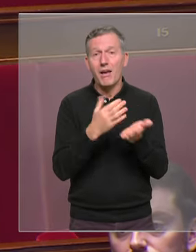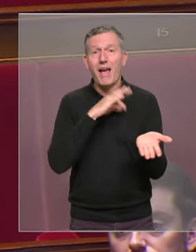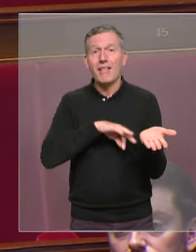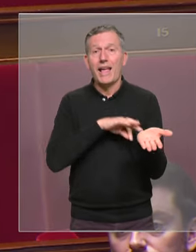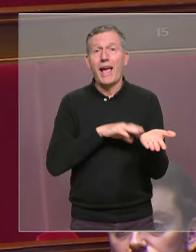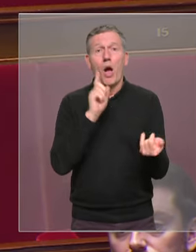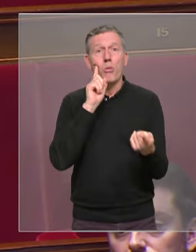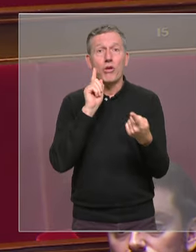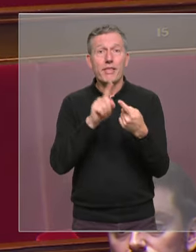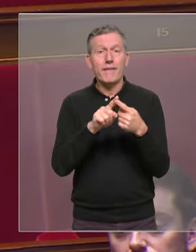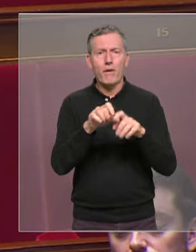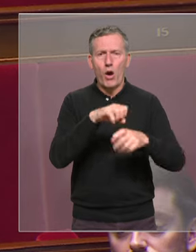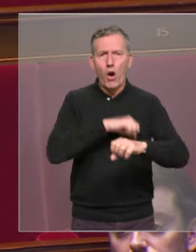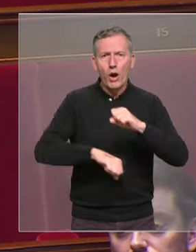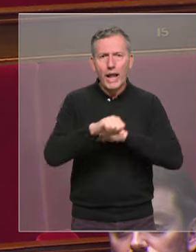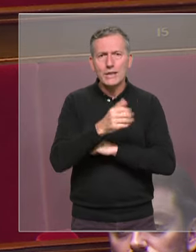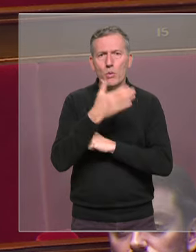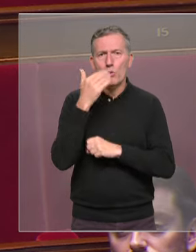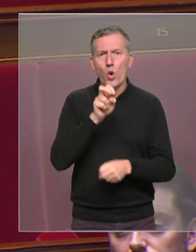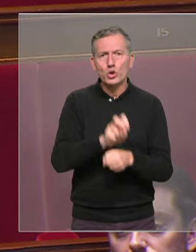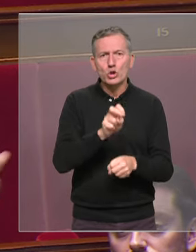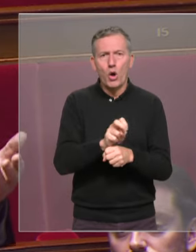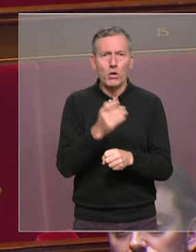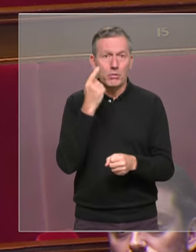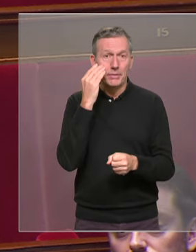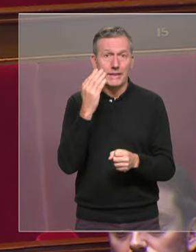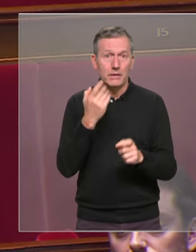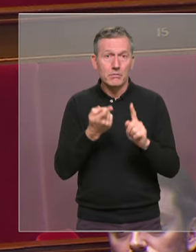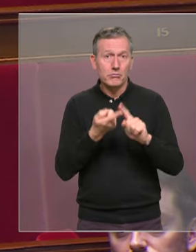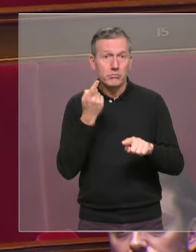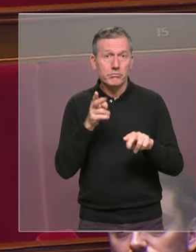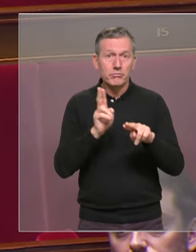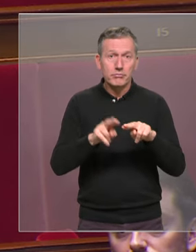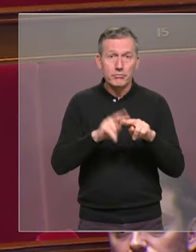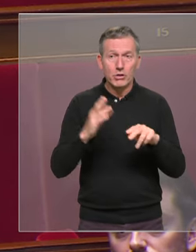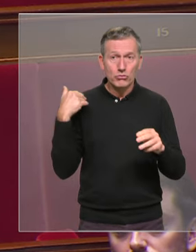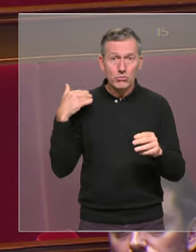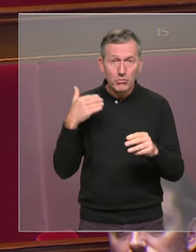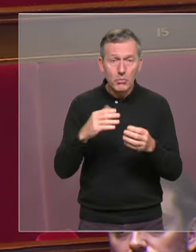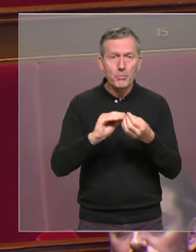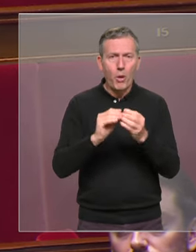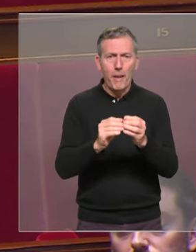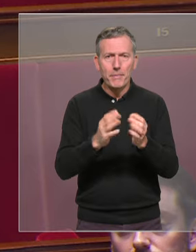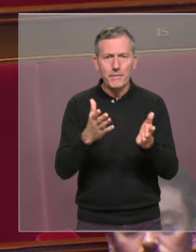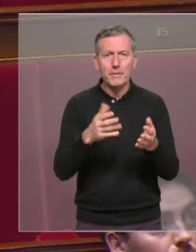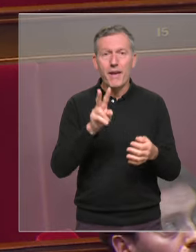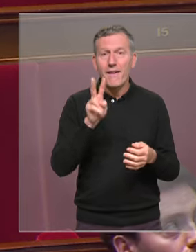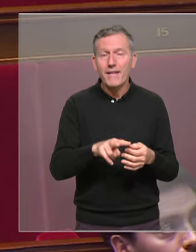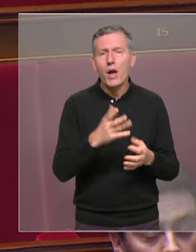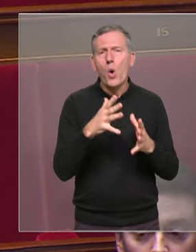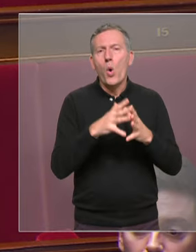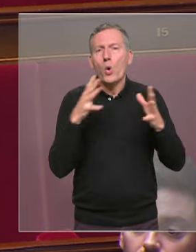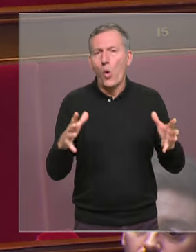mieux organiser la gestion des stocks si utiles pour assurer une maintenance qui a quand même posé quelques questions ces derniers temps. Le hic, parce qu'il y a un grand